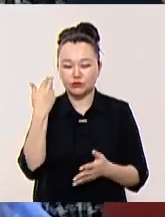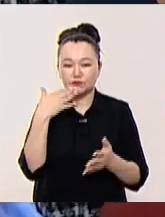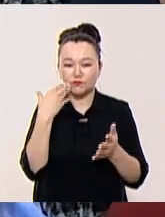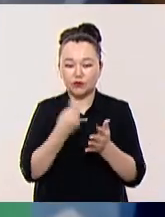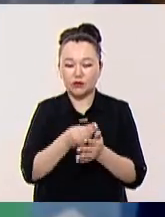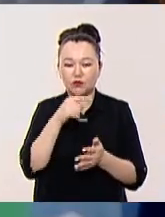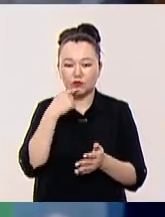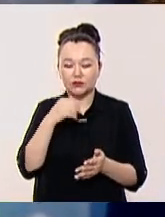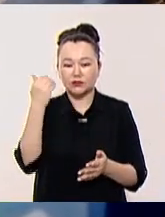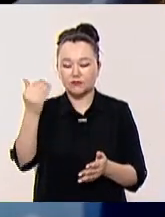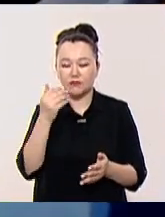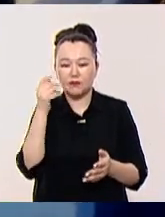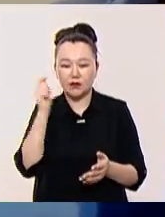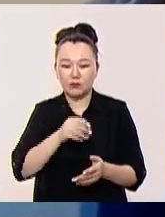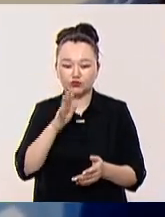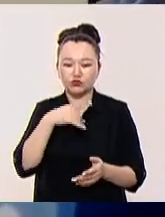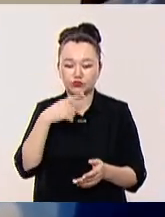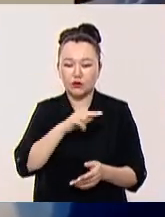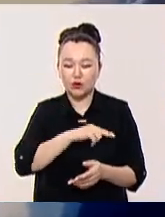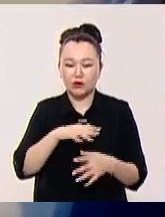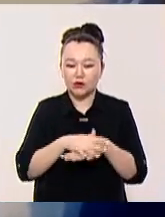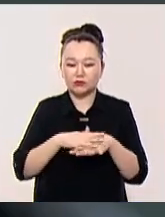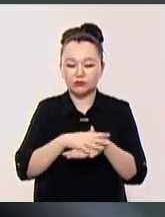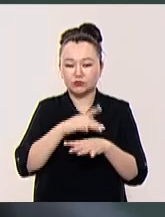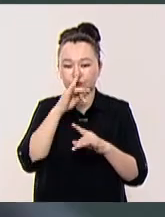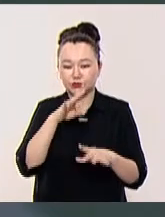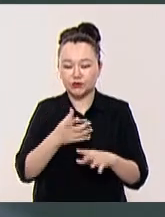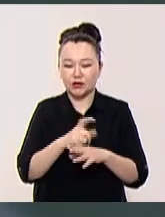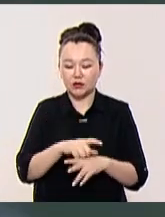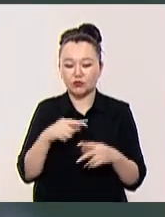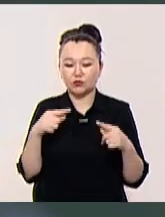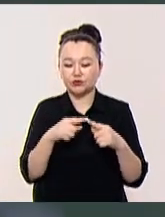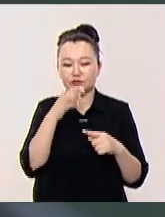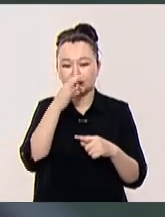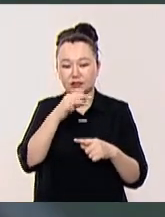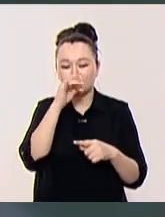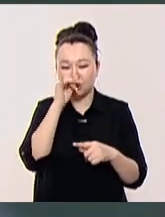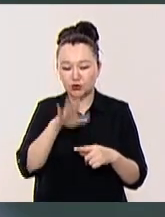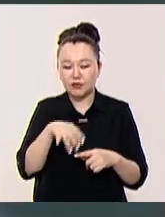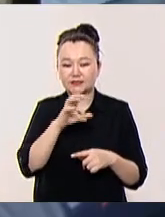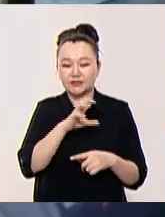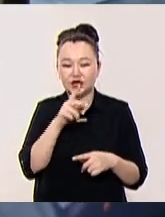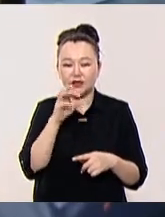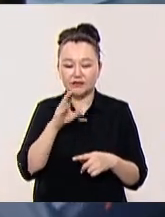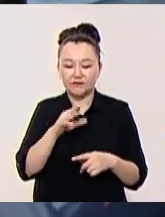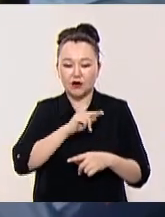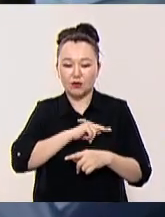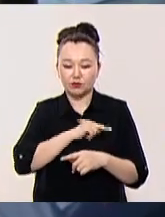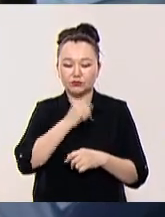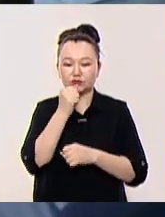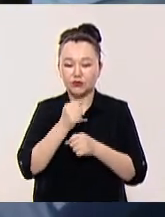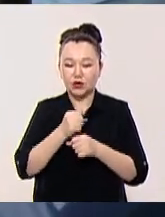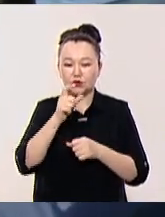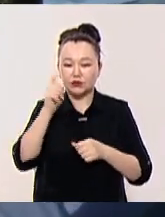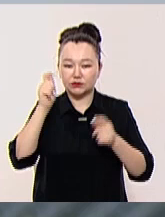дәйекпен айтты. Жұмыс істеуге келетін ресейліктер қаптап кетпейтініне кепілдік бере алмағанымен, еңбек министрі Серік Шапкен қара жұмысқа келетін